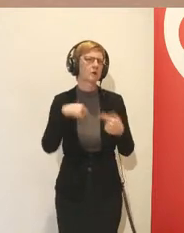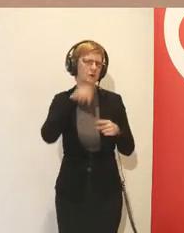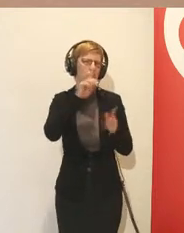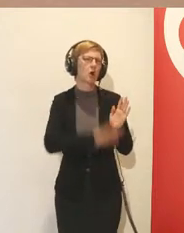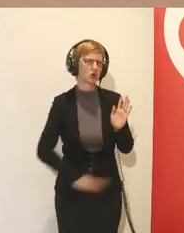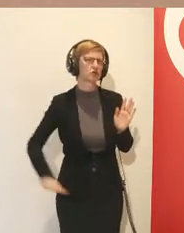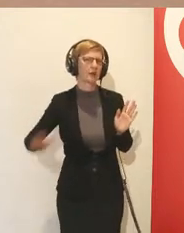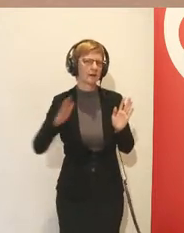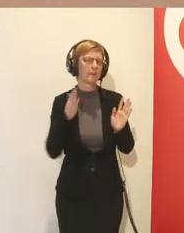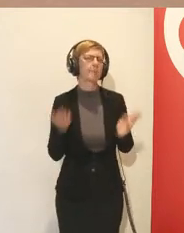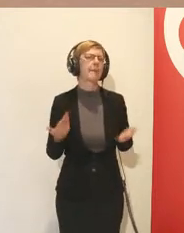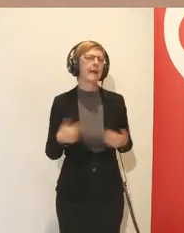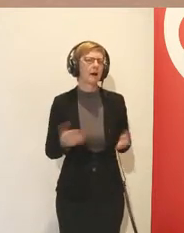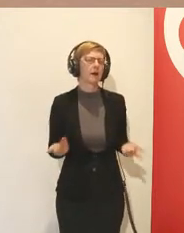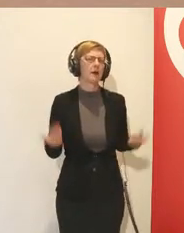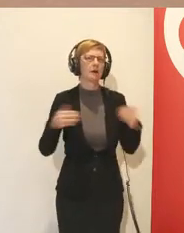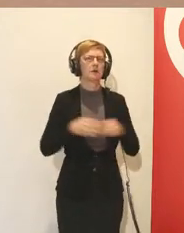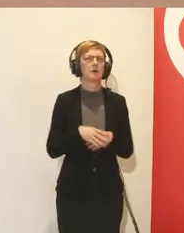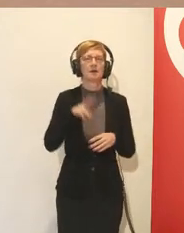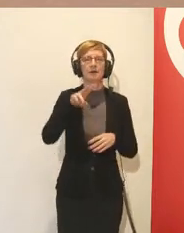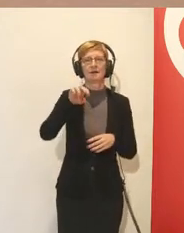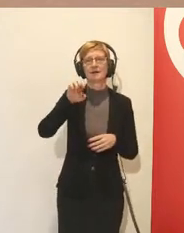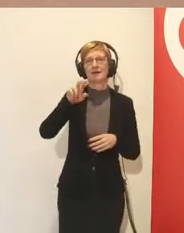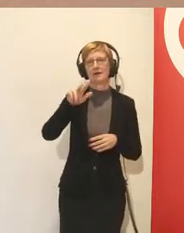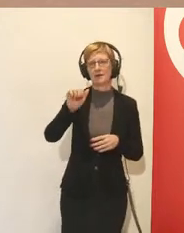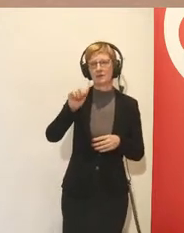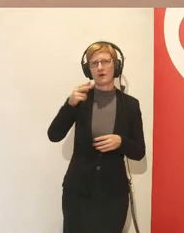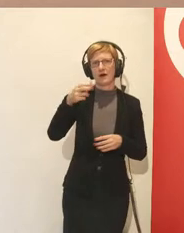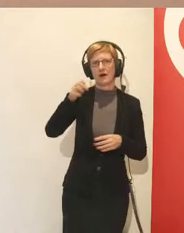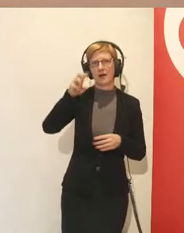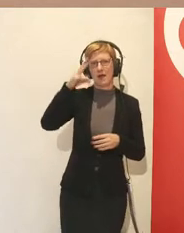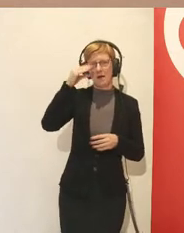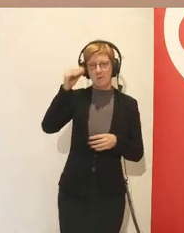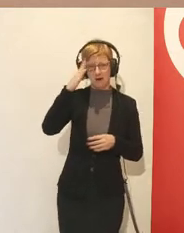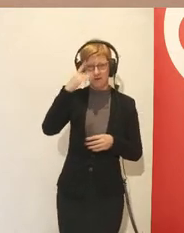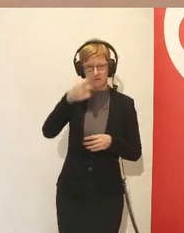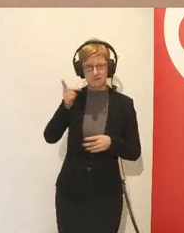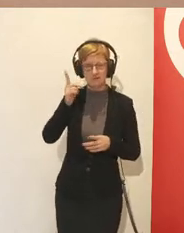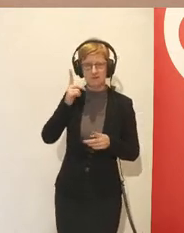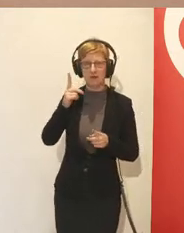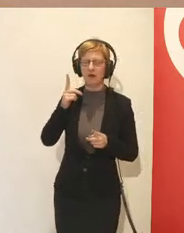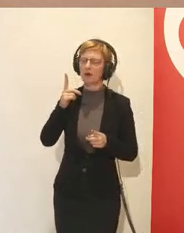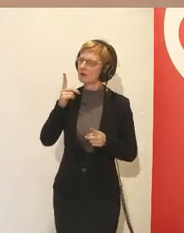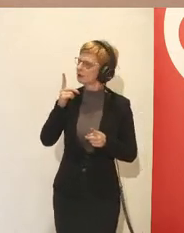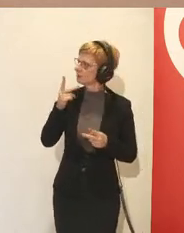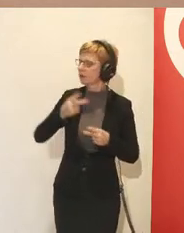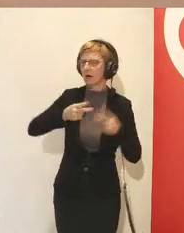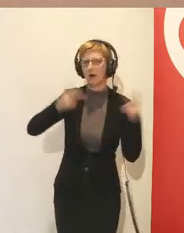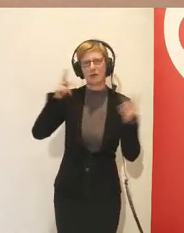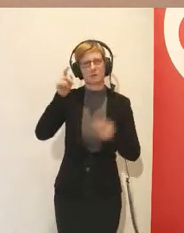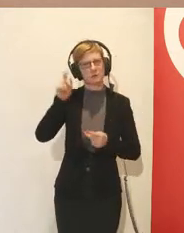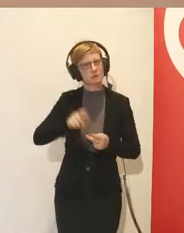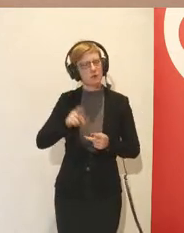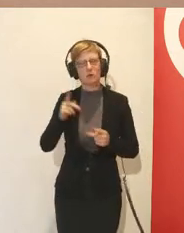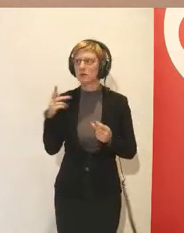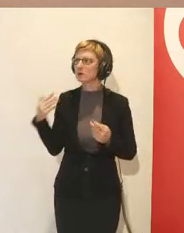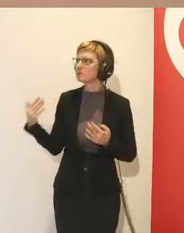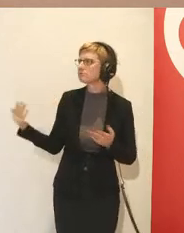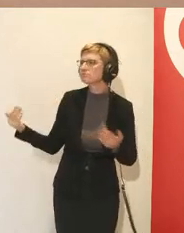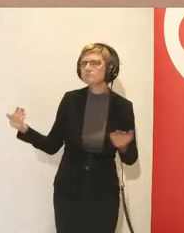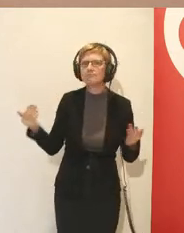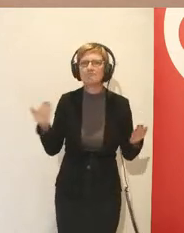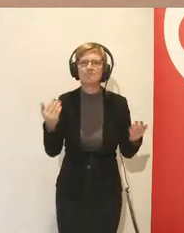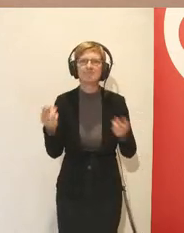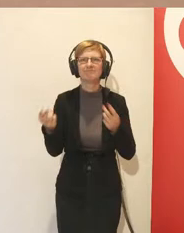spielt so jemand wie eva herman zum beispiel eine große rolle die sich massiv da auch zulauf am gesichert